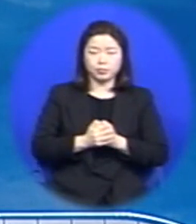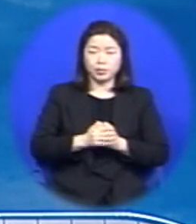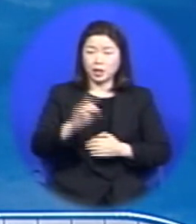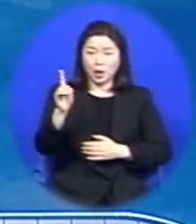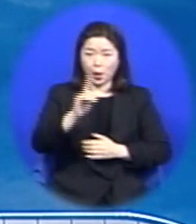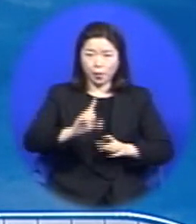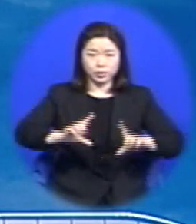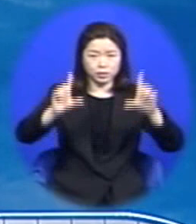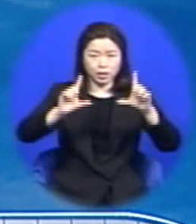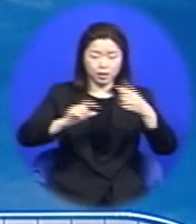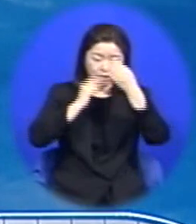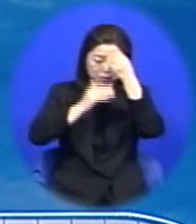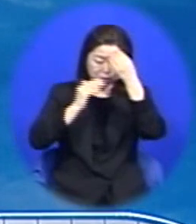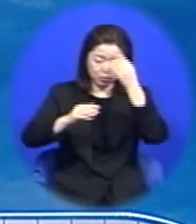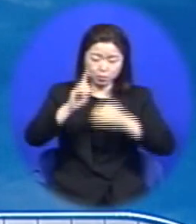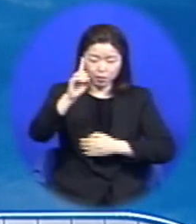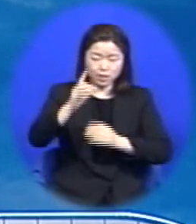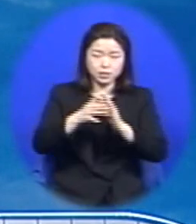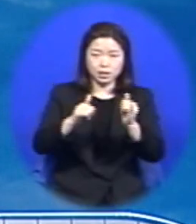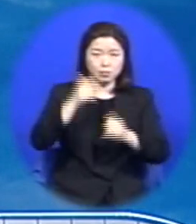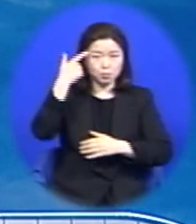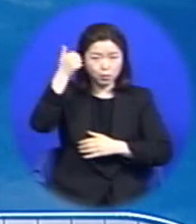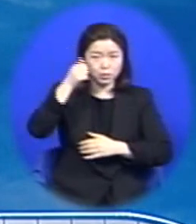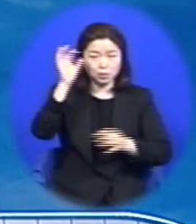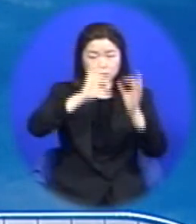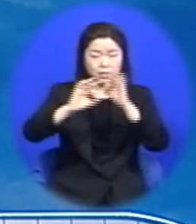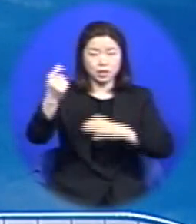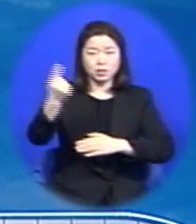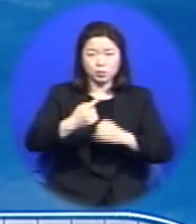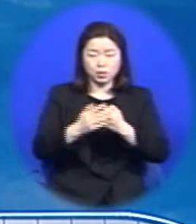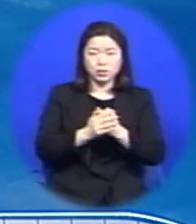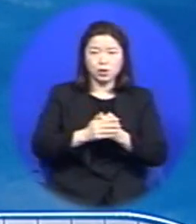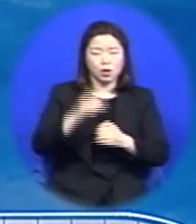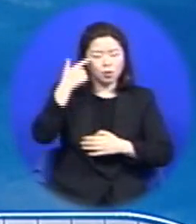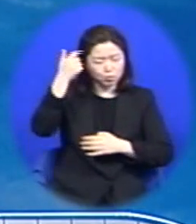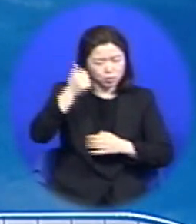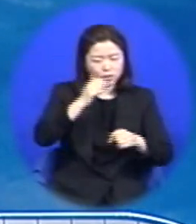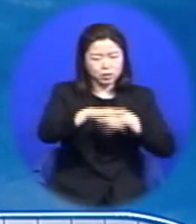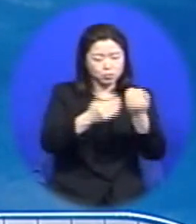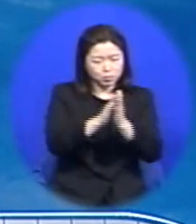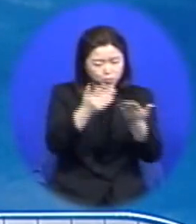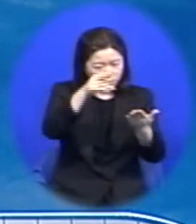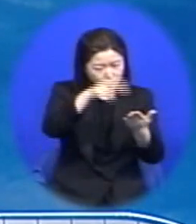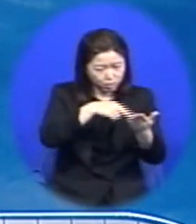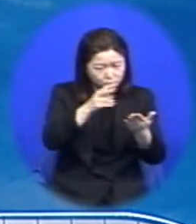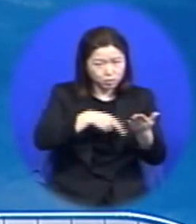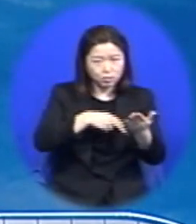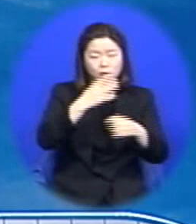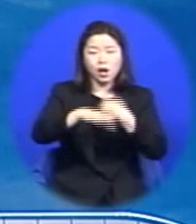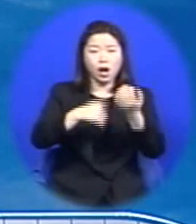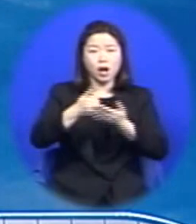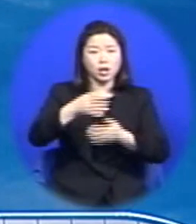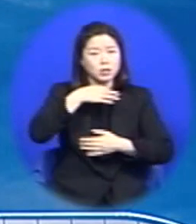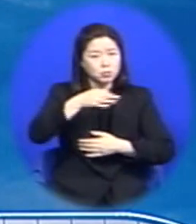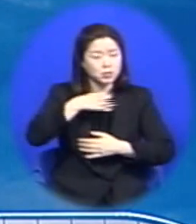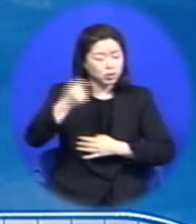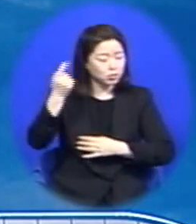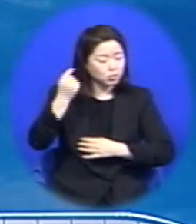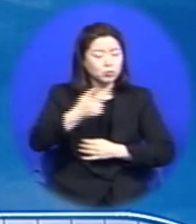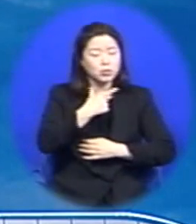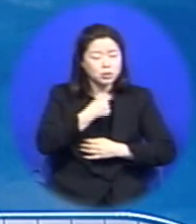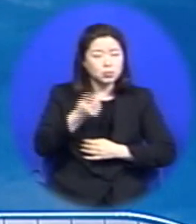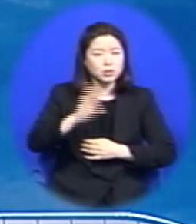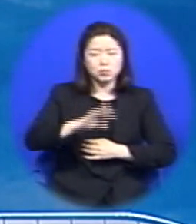어느 날 성도 한 명이 목사님에게 찾아왔습니다. 목사님, 성경 말씀을 읽으면서 저는 하나님의 음성을 들어보려고 했지만